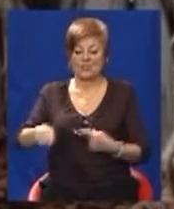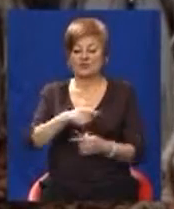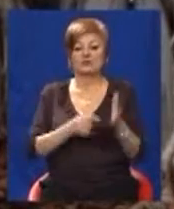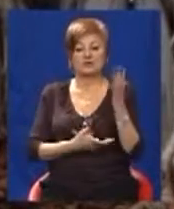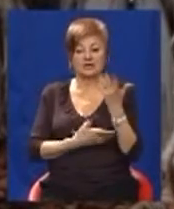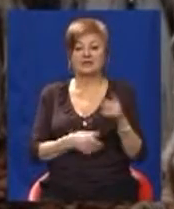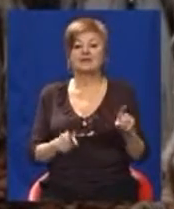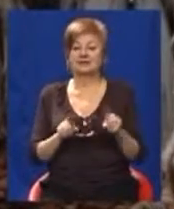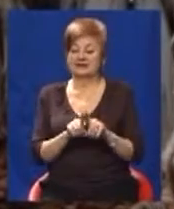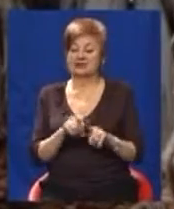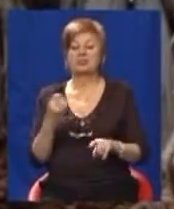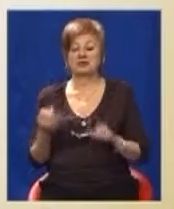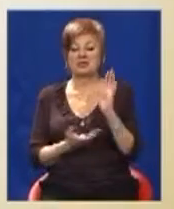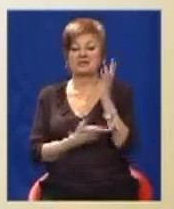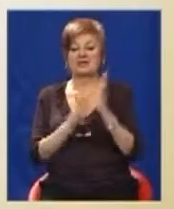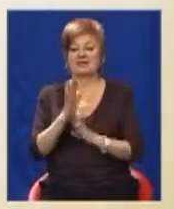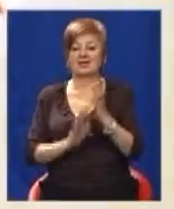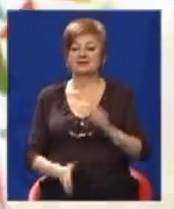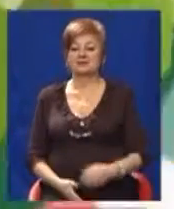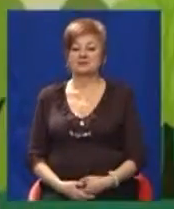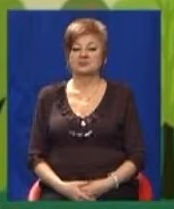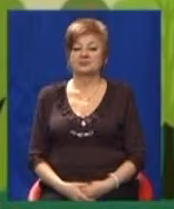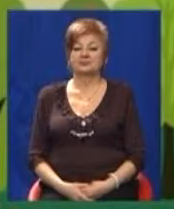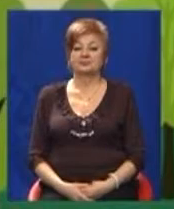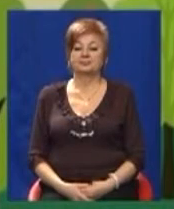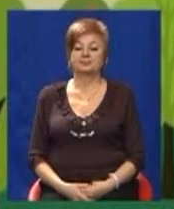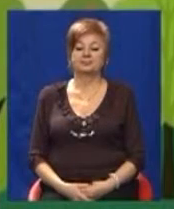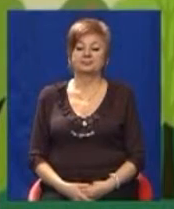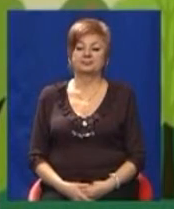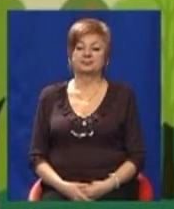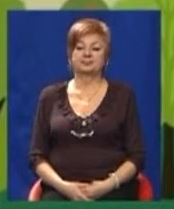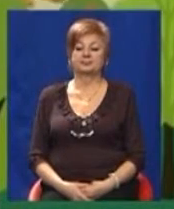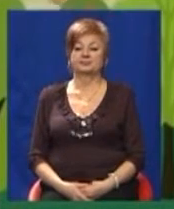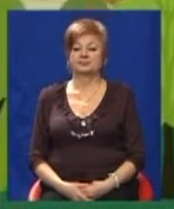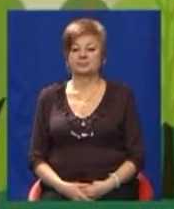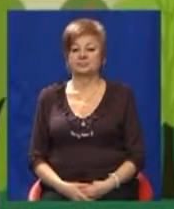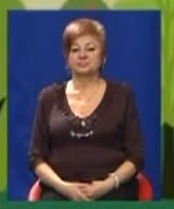дерева. Ось така дивовижа.